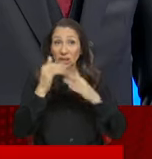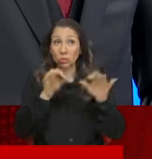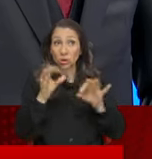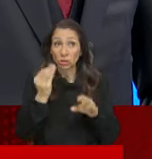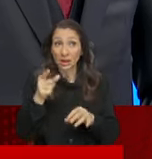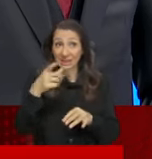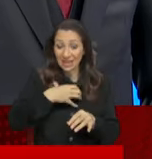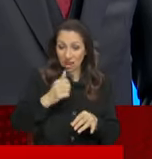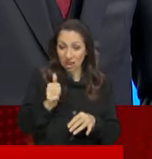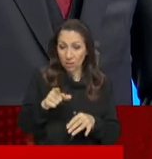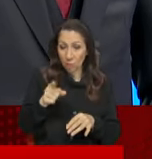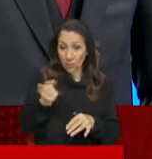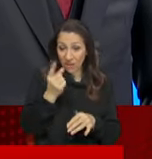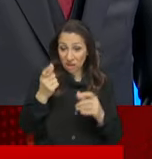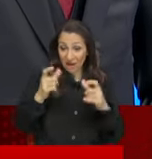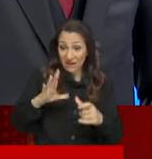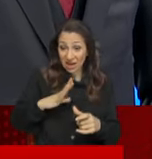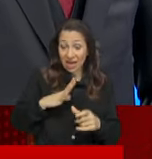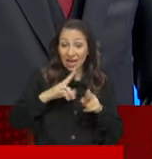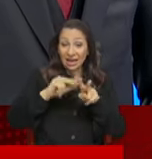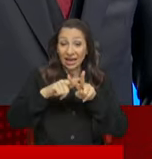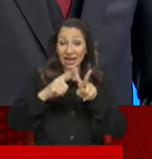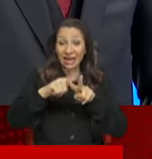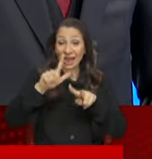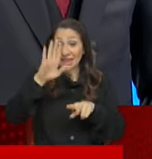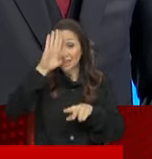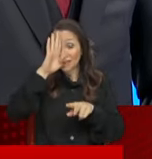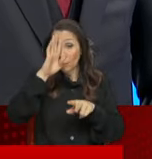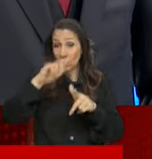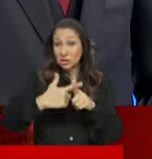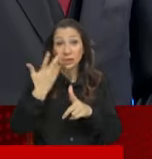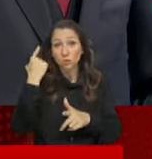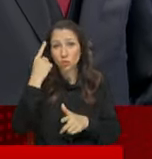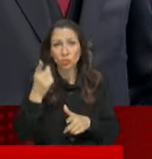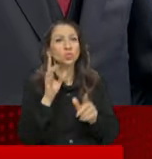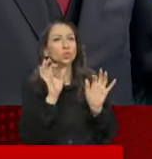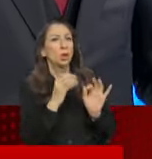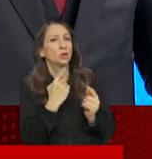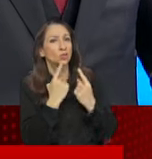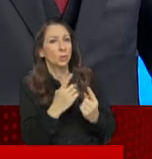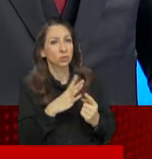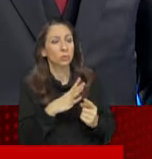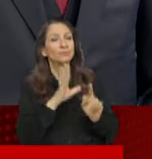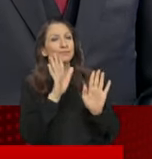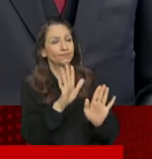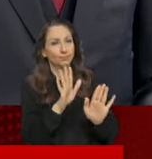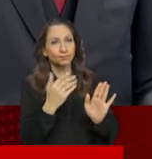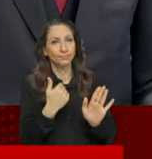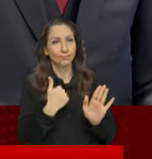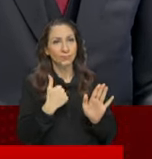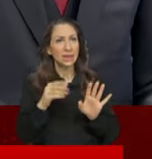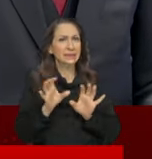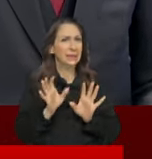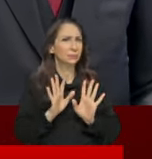olarak kendi ilçenizde böyle bir durum varken Kanal İstanbul projesine siz nasıl yaklaşıyorsunuz efendim şöyle ifade edeyim bir defa şu var bizi